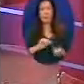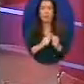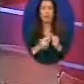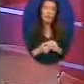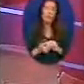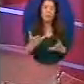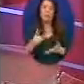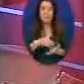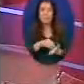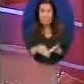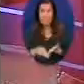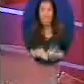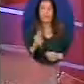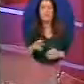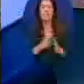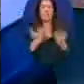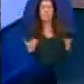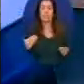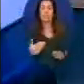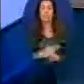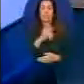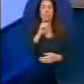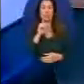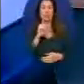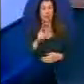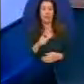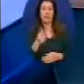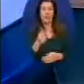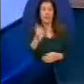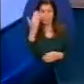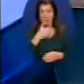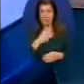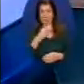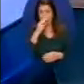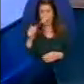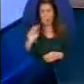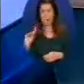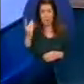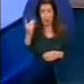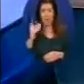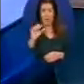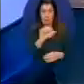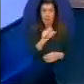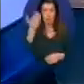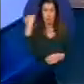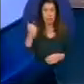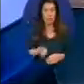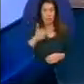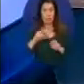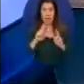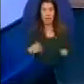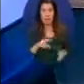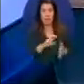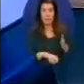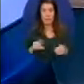במזומן. בספר חדש בשם כסף שחור, הנה הספר, מנסה דורון ארבלי, לשעבר מנהל רשות המיסים, לסרטט